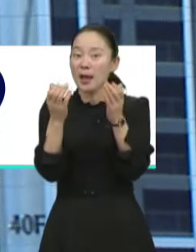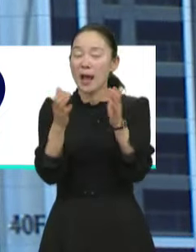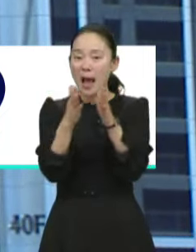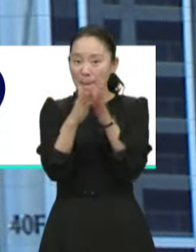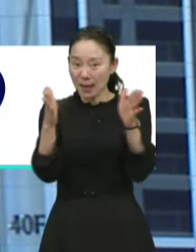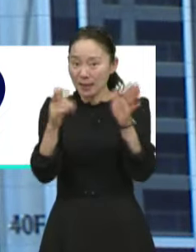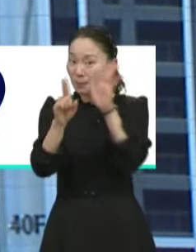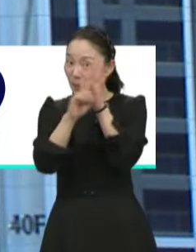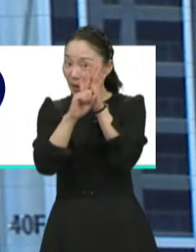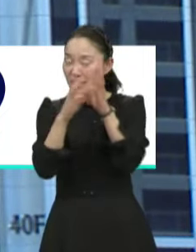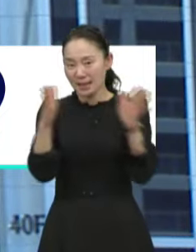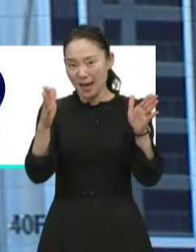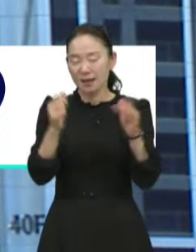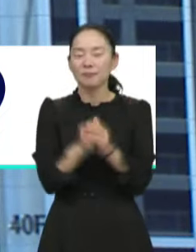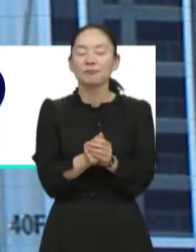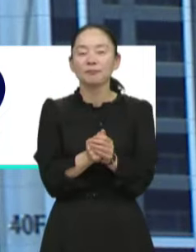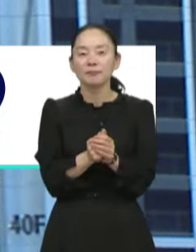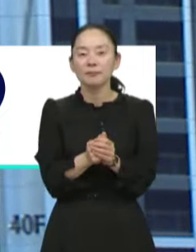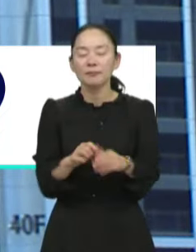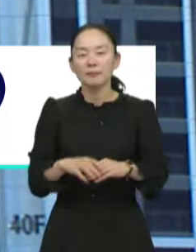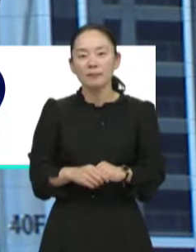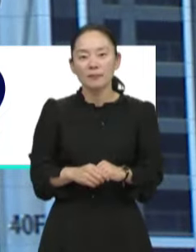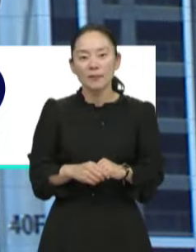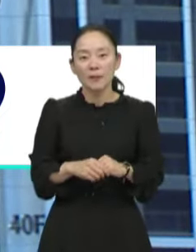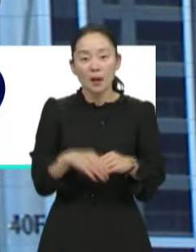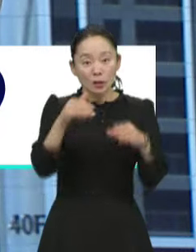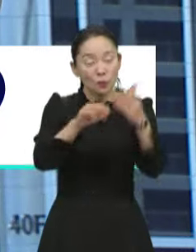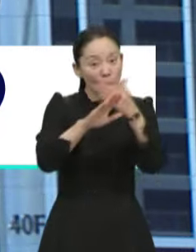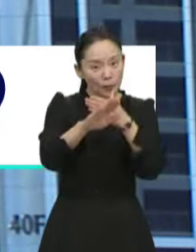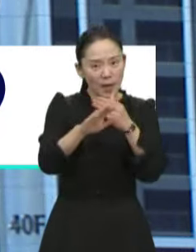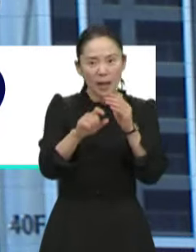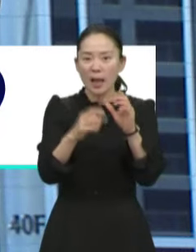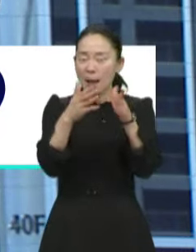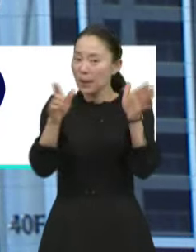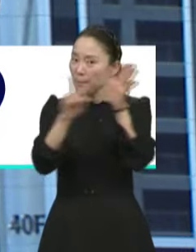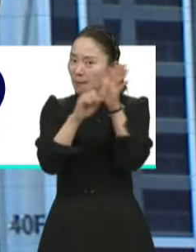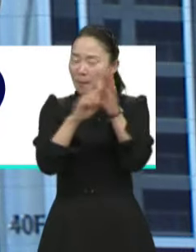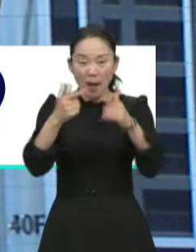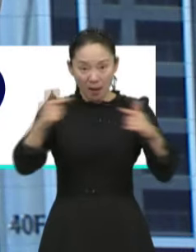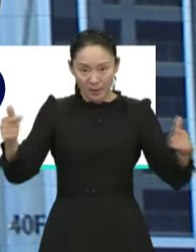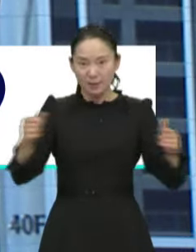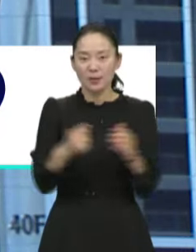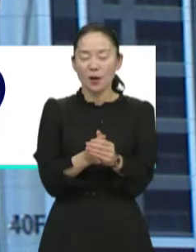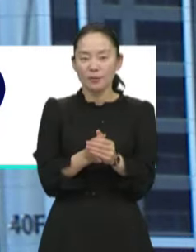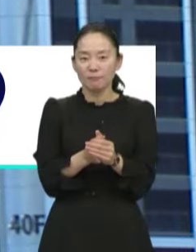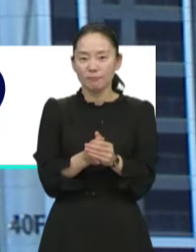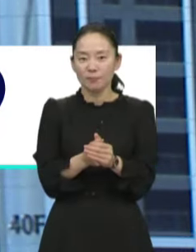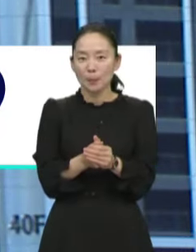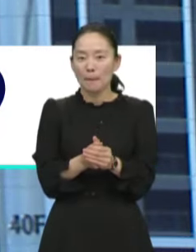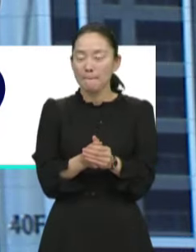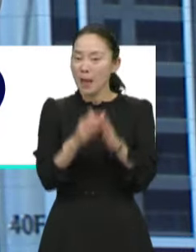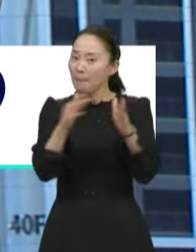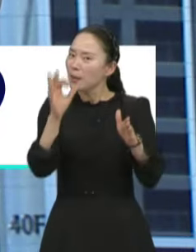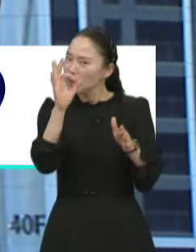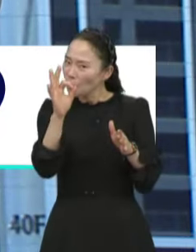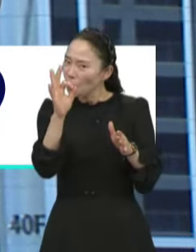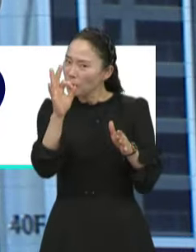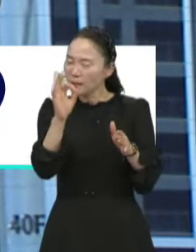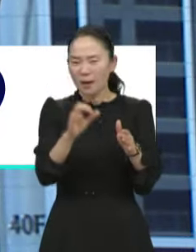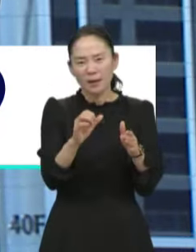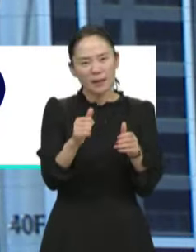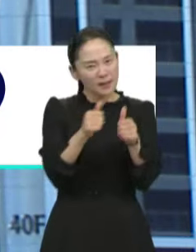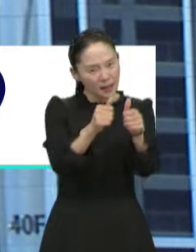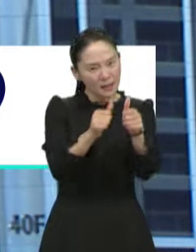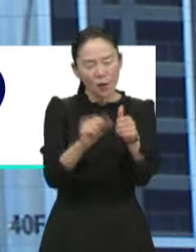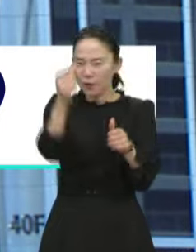어떤 영향을 미칠지 주목되는데요. 총선 이후 분양 물량들이 대거 쏟아져 나올 것으로 예상되는 가운데 분양가에 따라 흥행